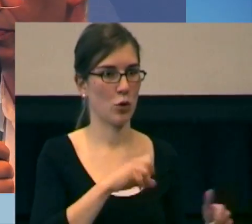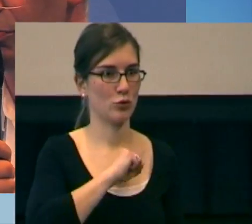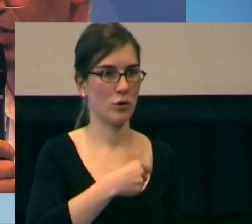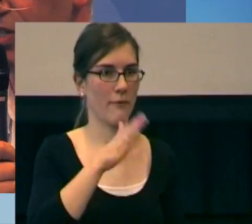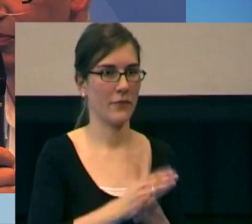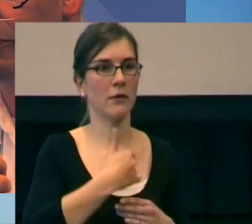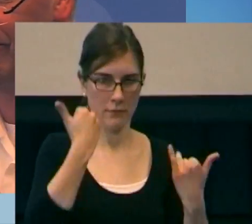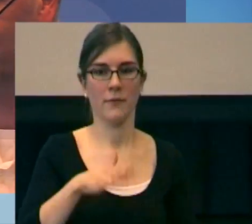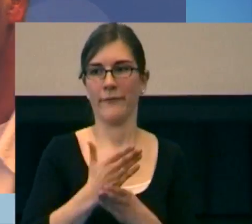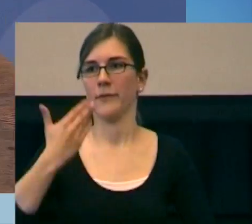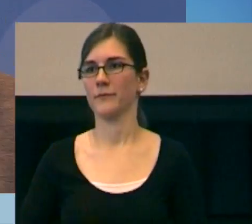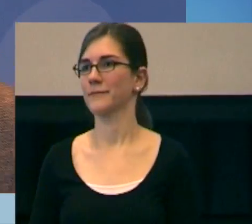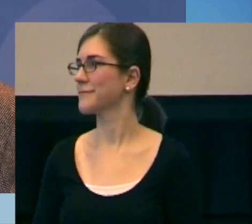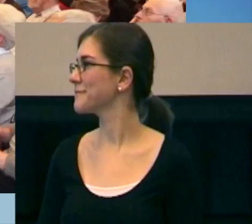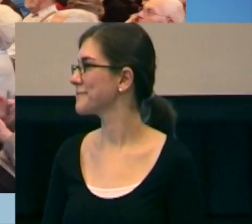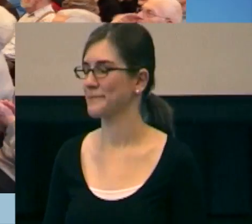zu sein, das bin ich.